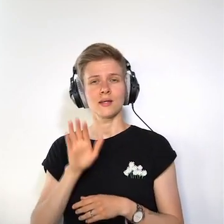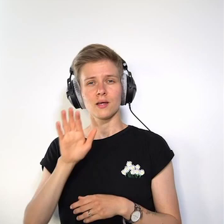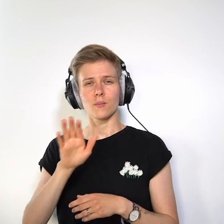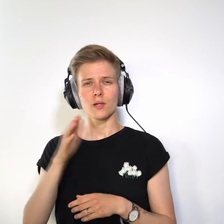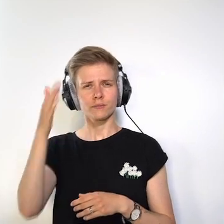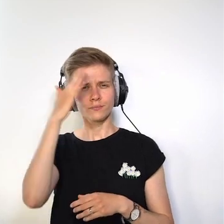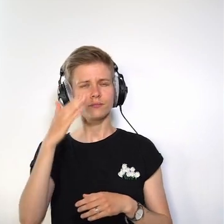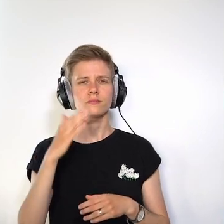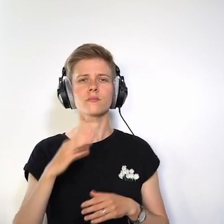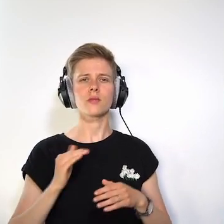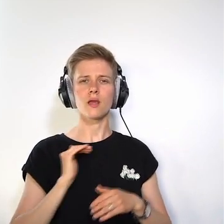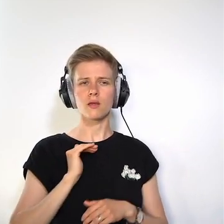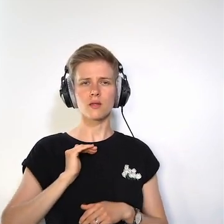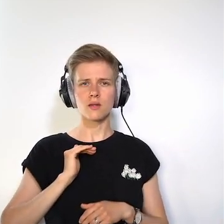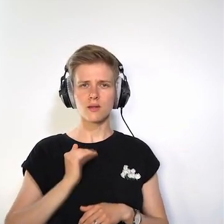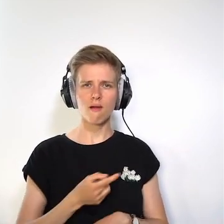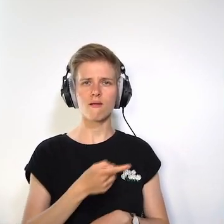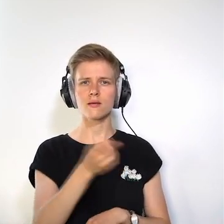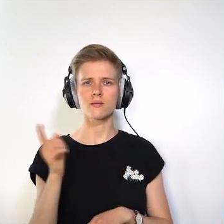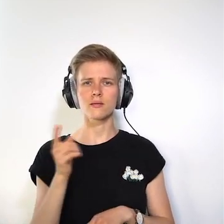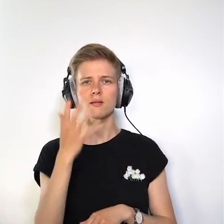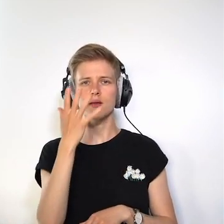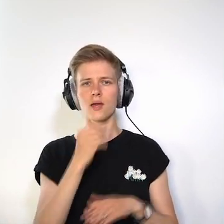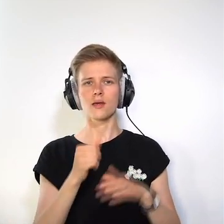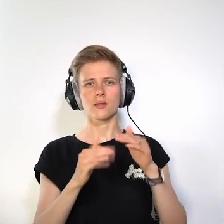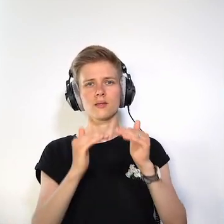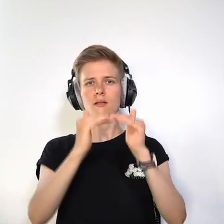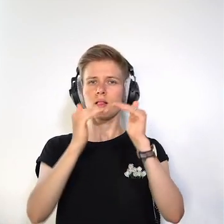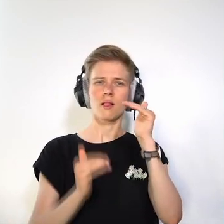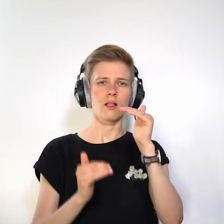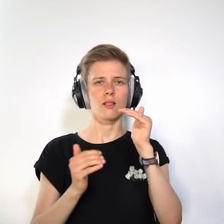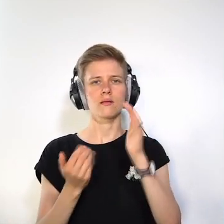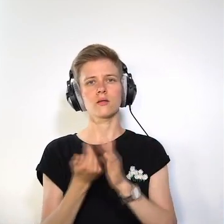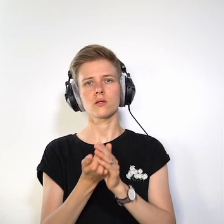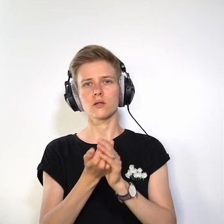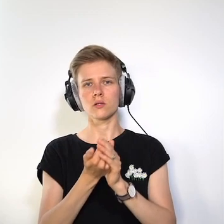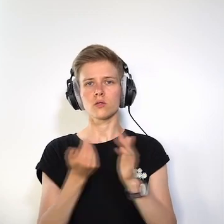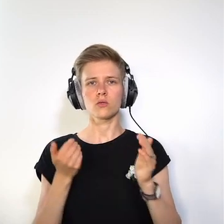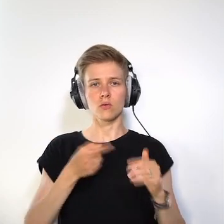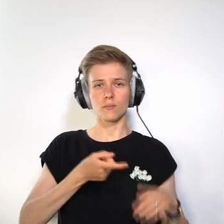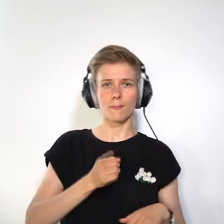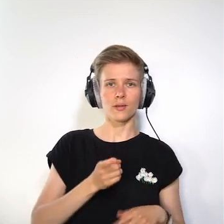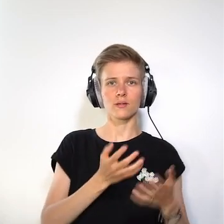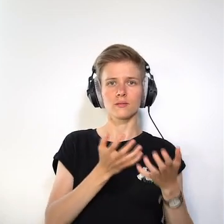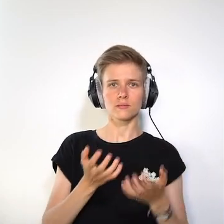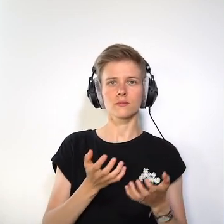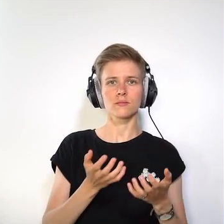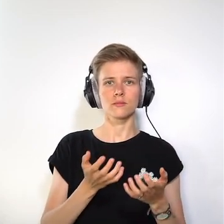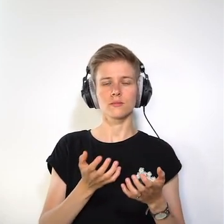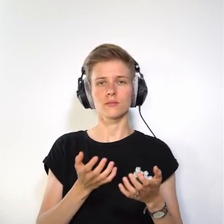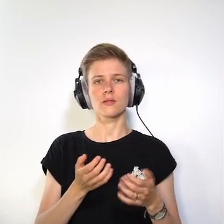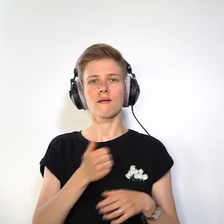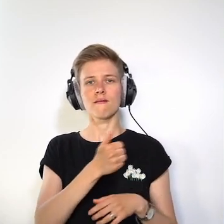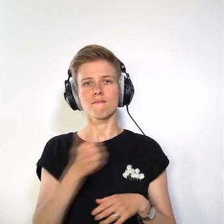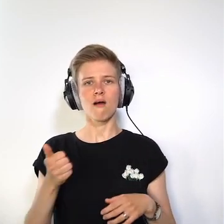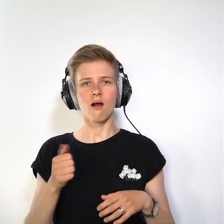että naiset on henkisesti alempiarvoisia sen takia, että heillä on peniksen sijasta harrojen välissä vain